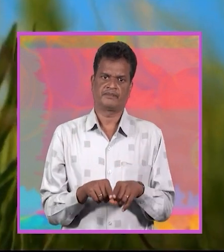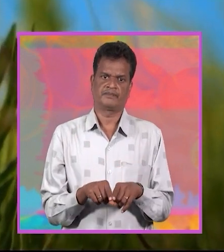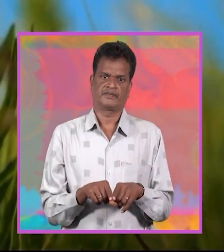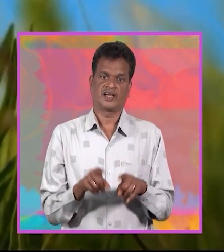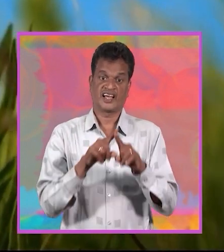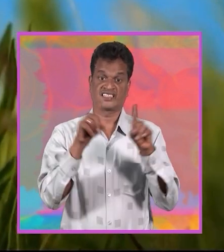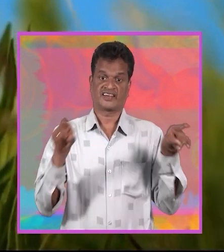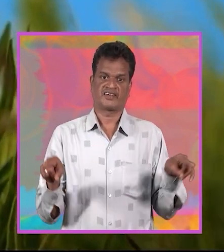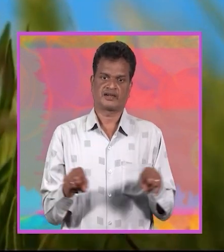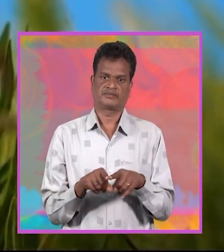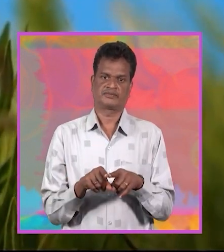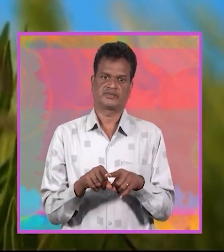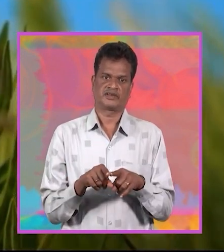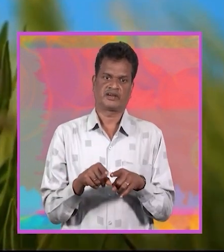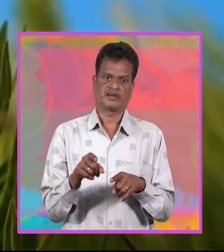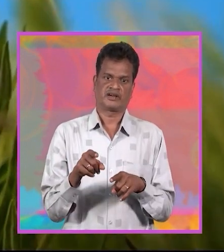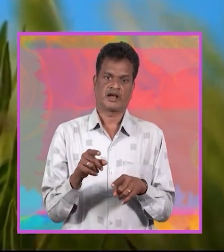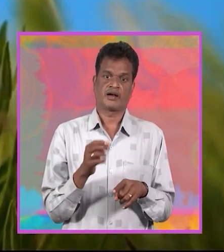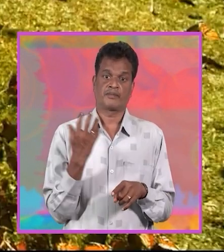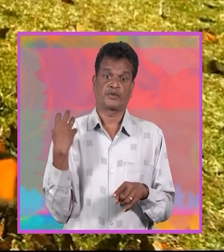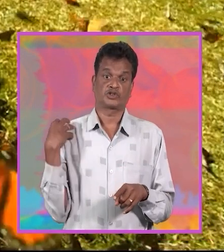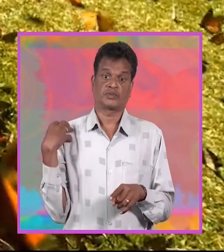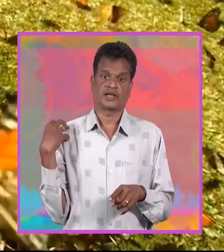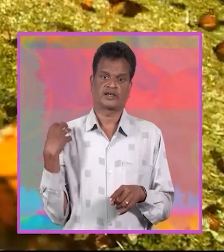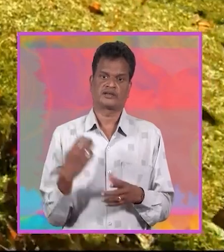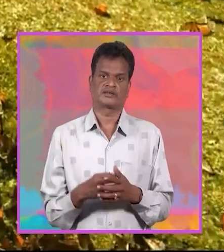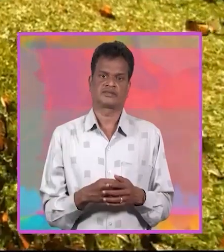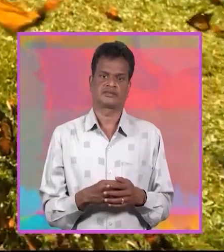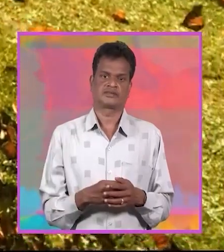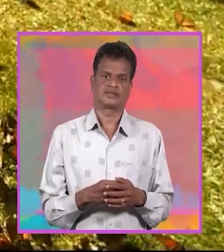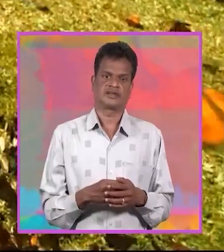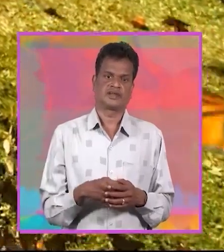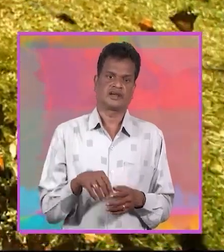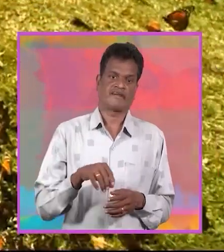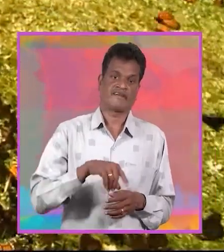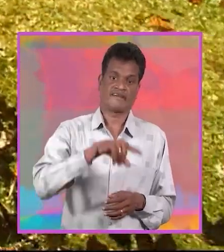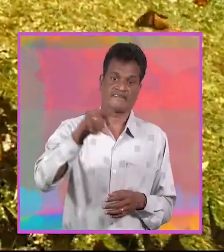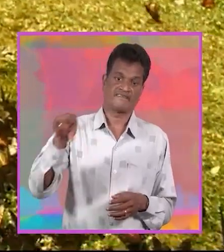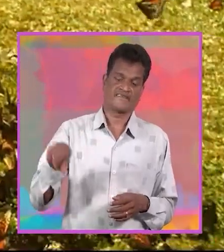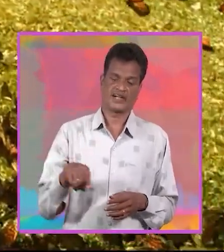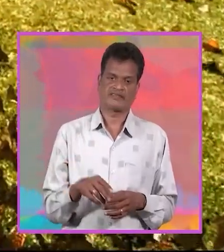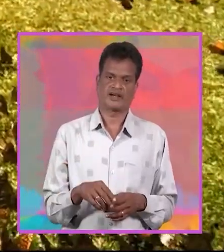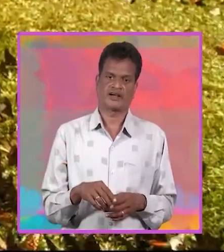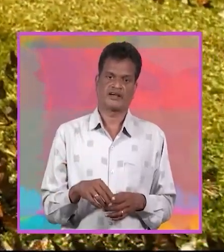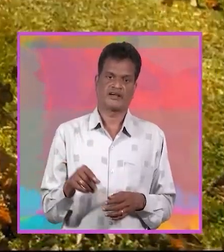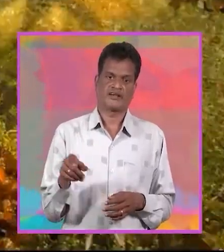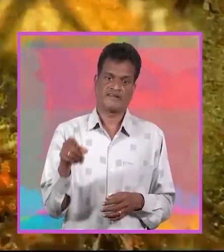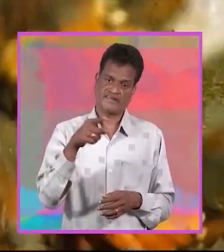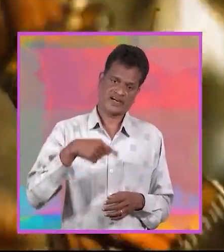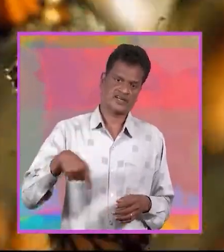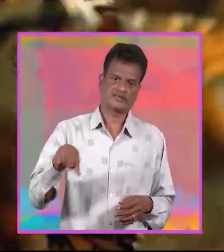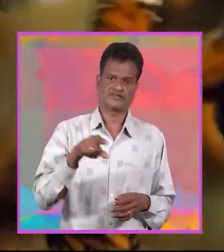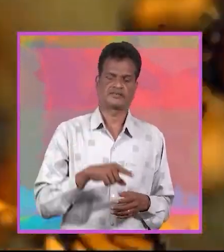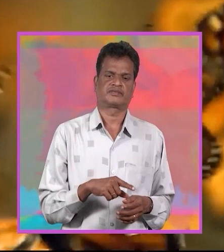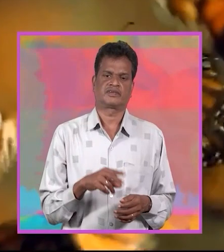செவ்வகம், பசுமை. இது வடிவ பண்பு. வட்டம், வட்டமும் சொல்லலாம், வட்ட